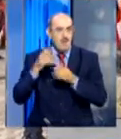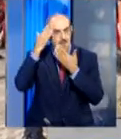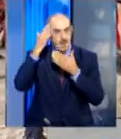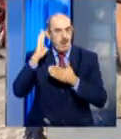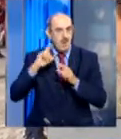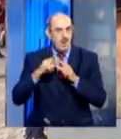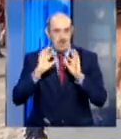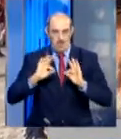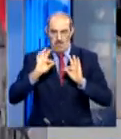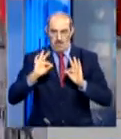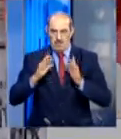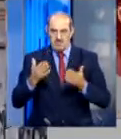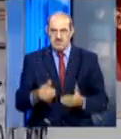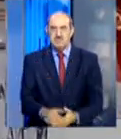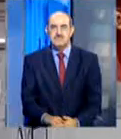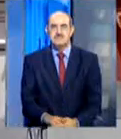عهد الاستعمار الفرنسي.